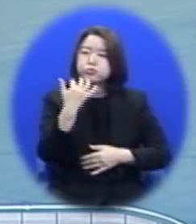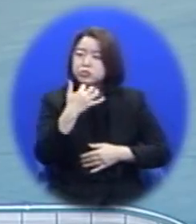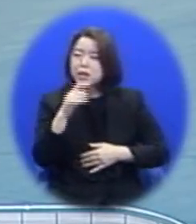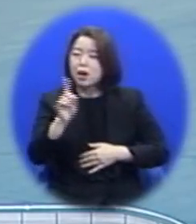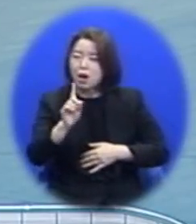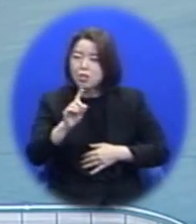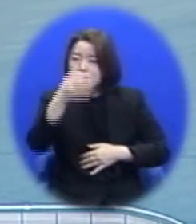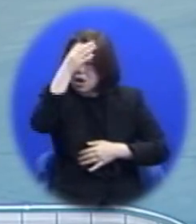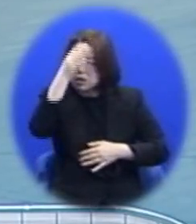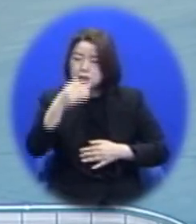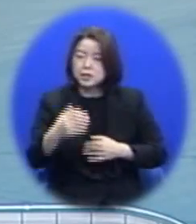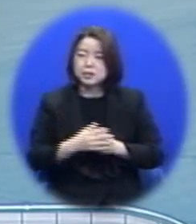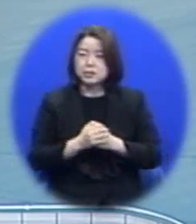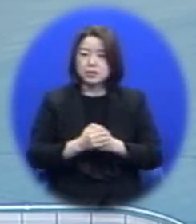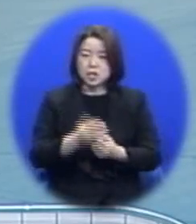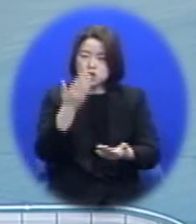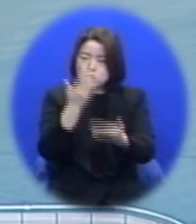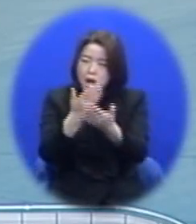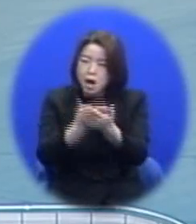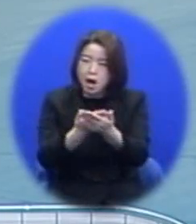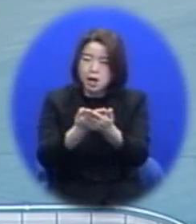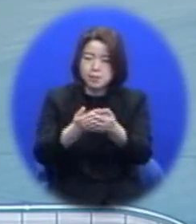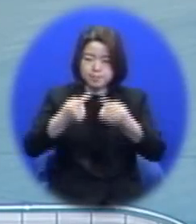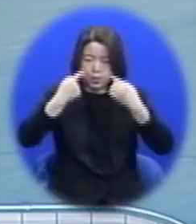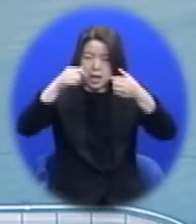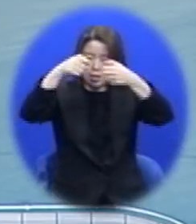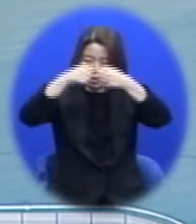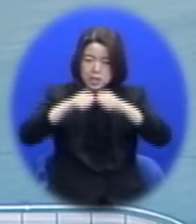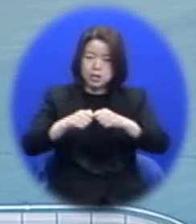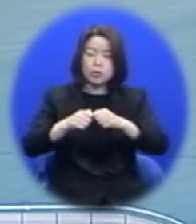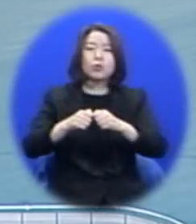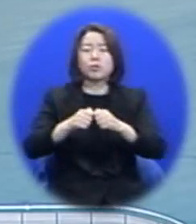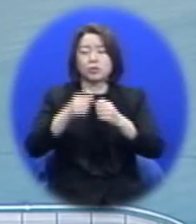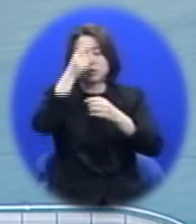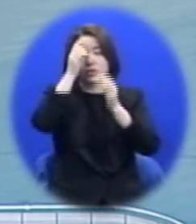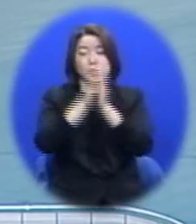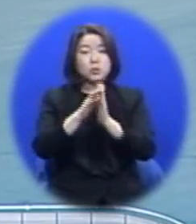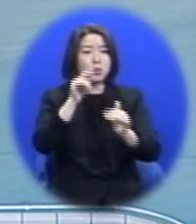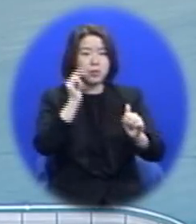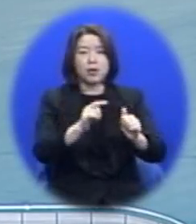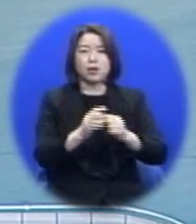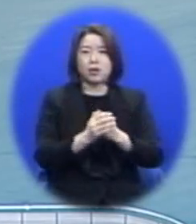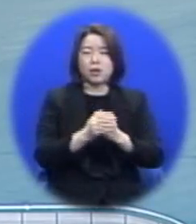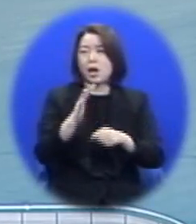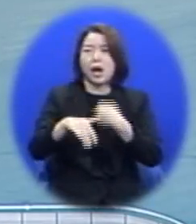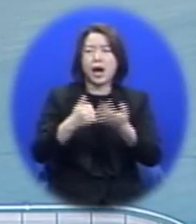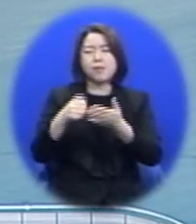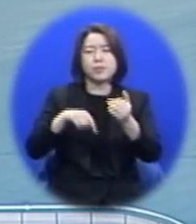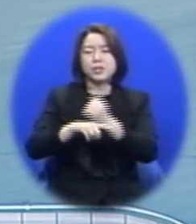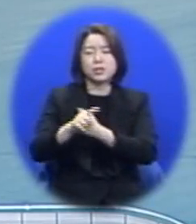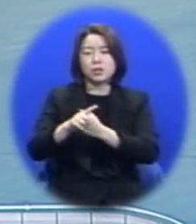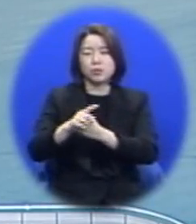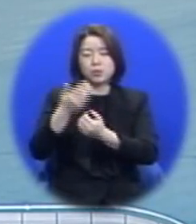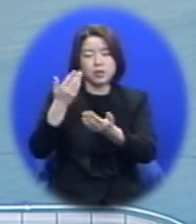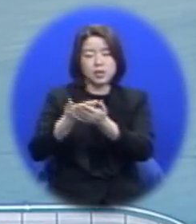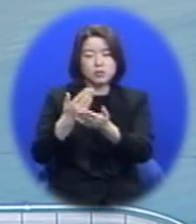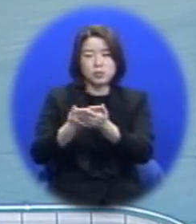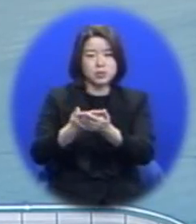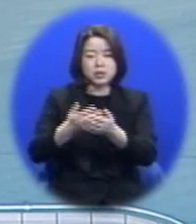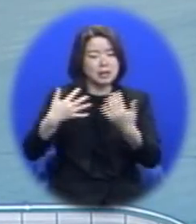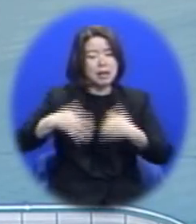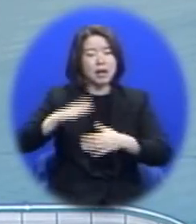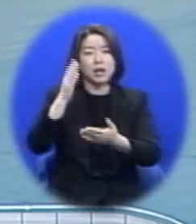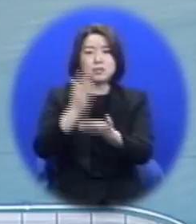어떤 옵션으로 주시옵소서. 정확하게 기도하라. 하나님 뜻대로 하시옵소서. 이런 나약한 기도를 하지 말고.